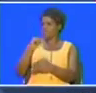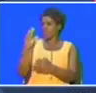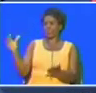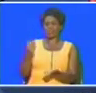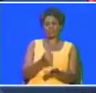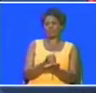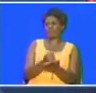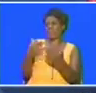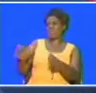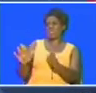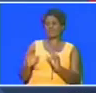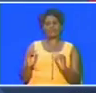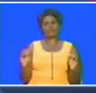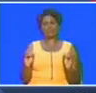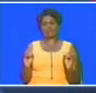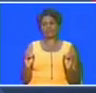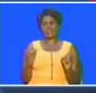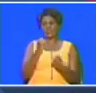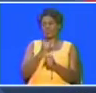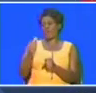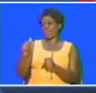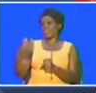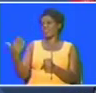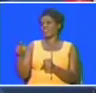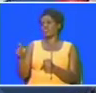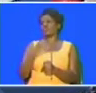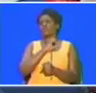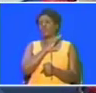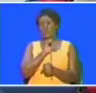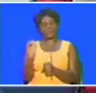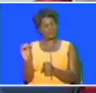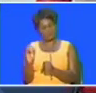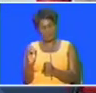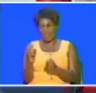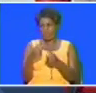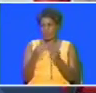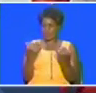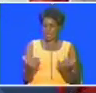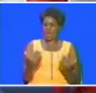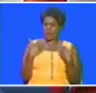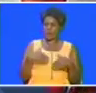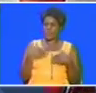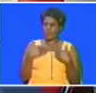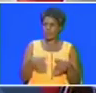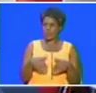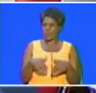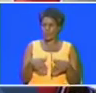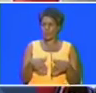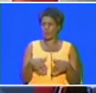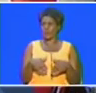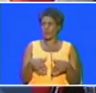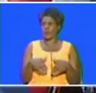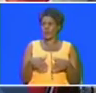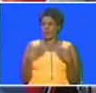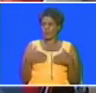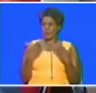msichana, unamwandika unamwachilia hapo alafu akifanya mambo mengine, unaanza kusema huyu msichana hana heshima. Lakini siku hizi mimi naona watu wamepitiliza sana. Manake watu